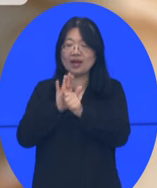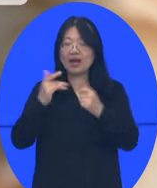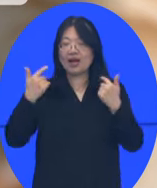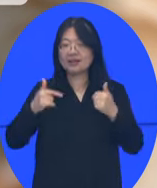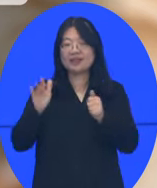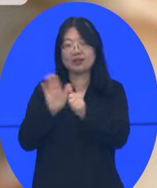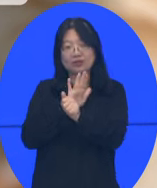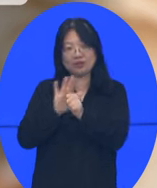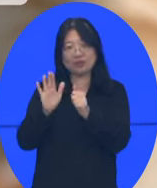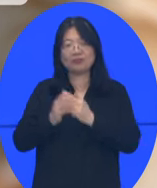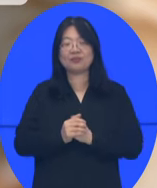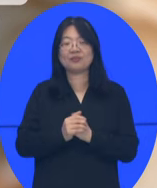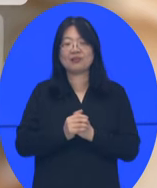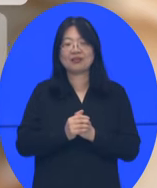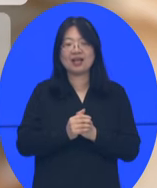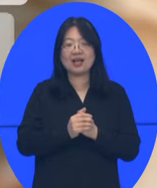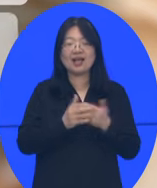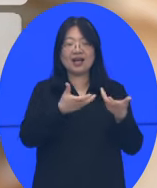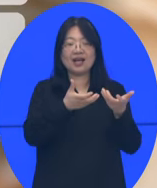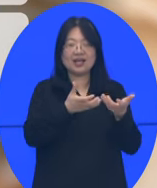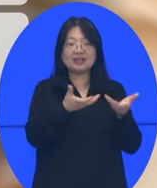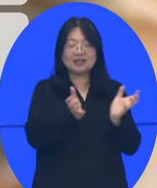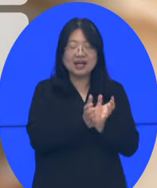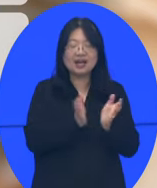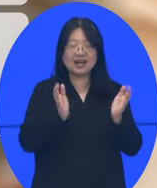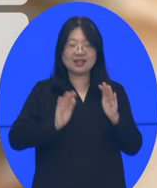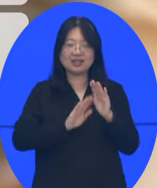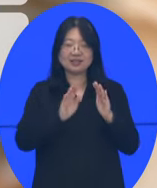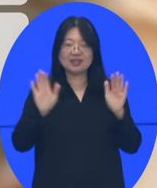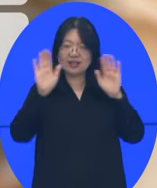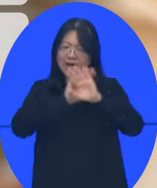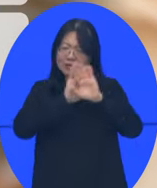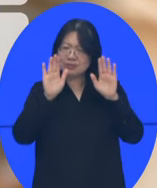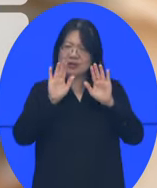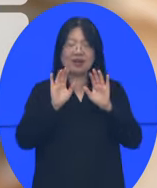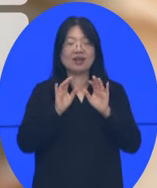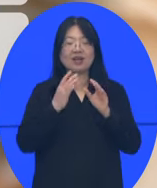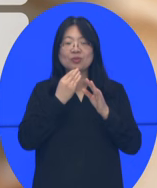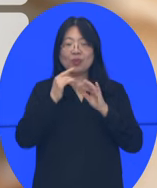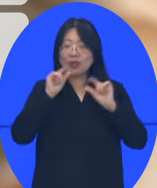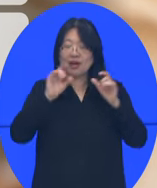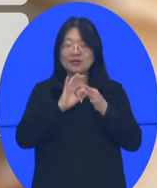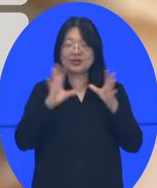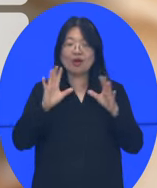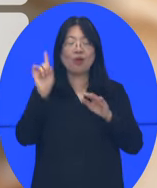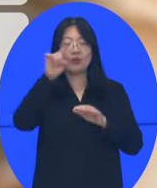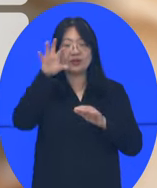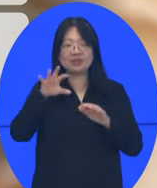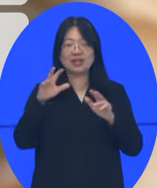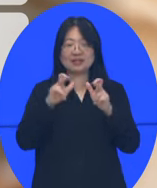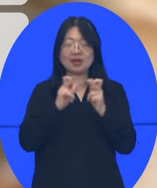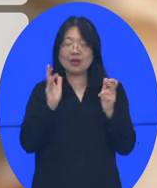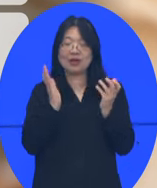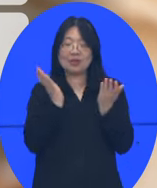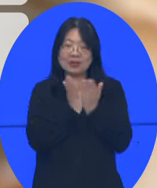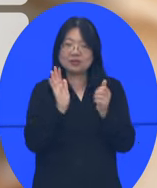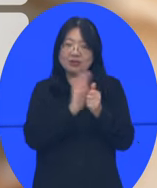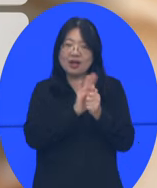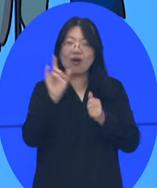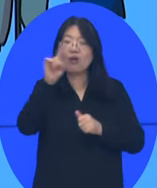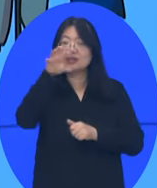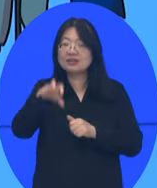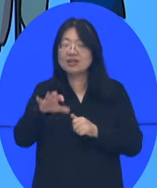언제나 돌봄 기관과 가정 간이든 주말이든 어디서나 장애인 맞춤 돌봄을 제공하는 어디나 돌봄